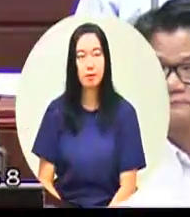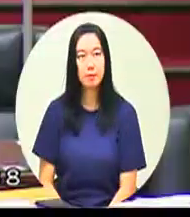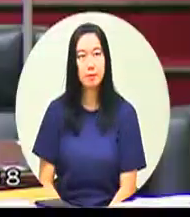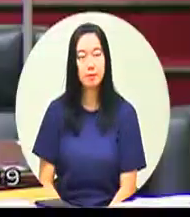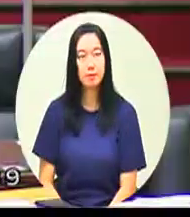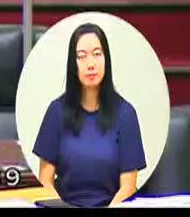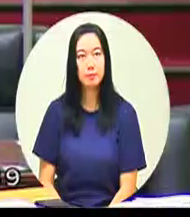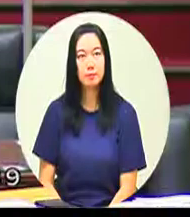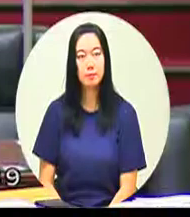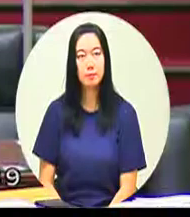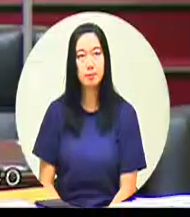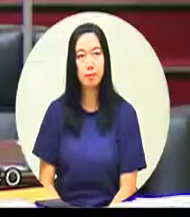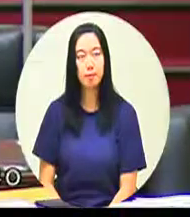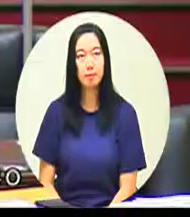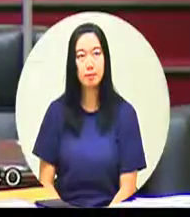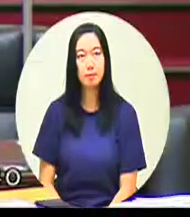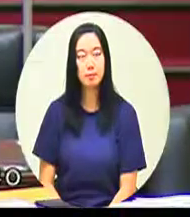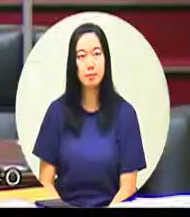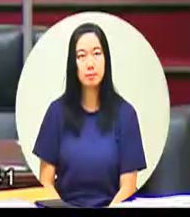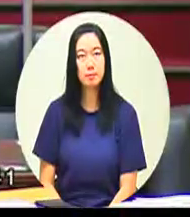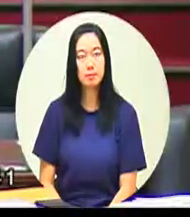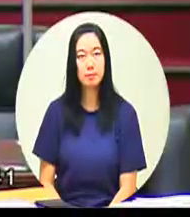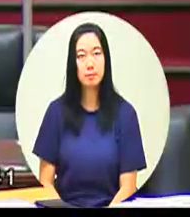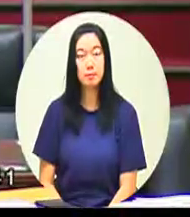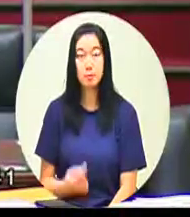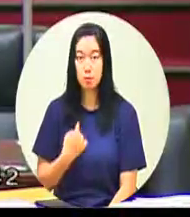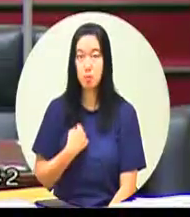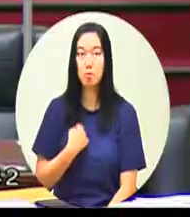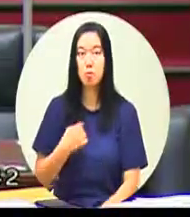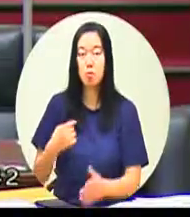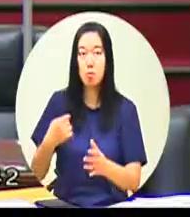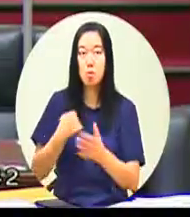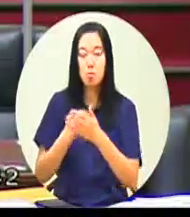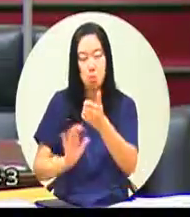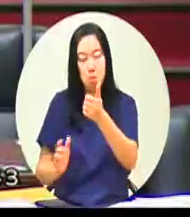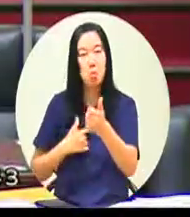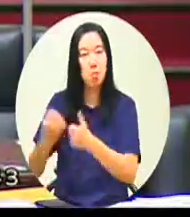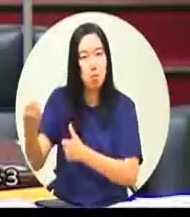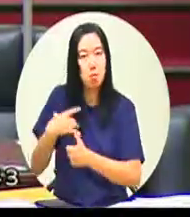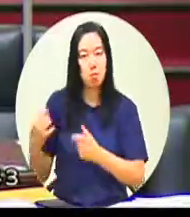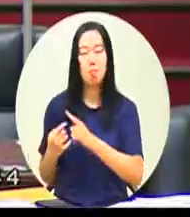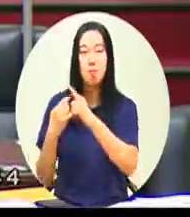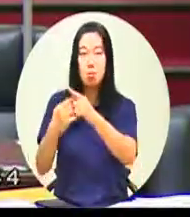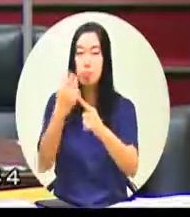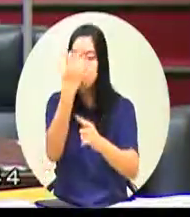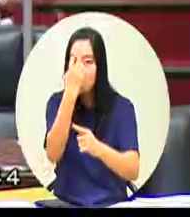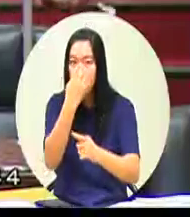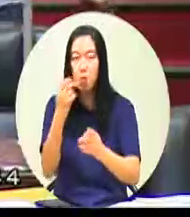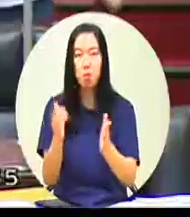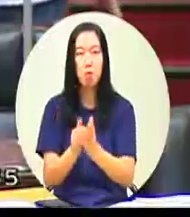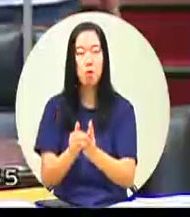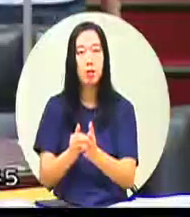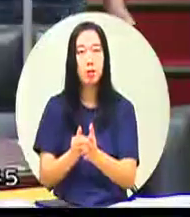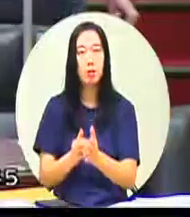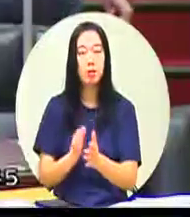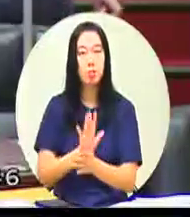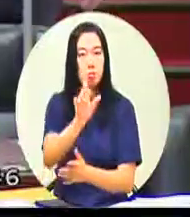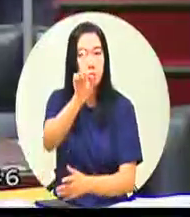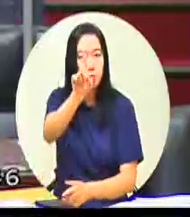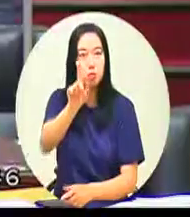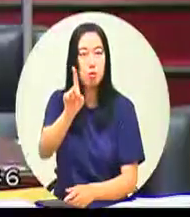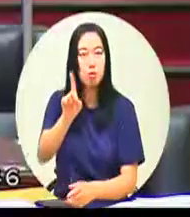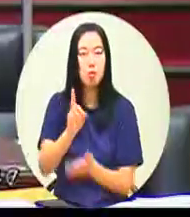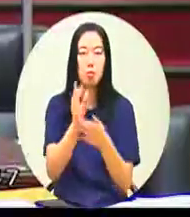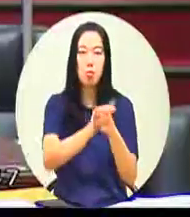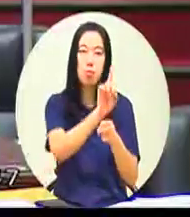蔡局长，据我所知，我们的同仁到现场去看了以后呢，有一个就是补一不补